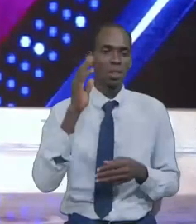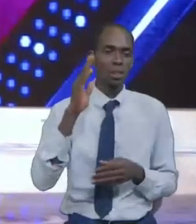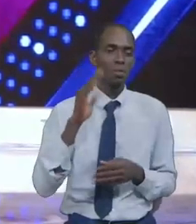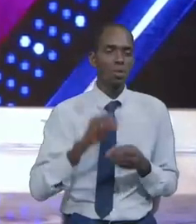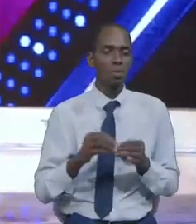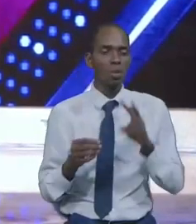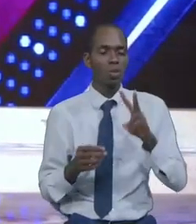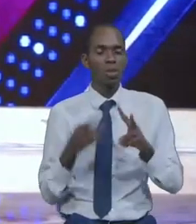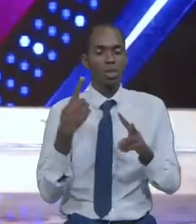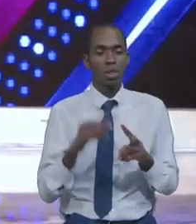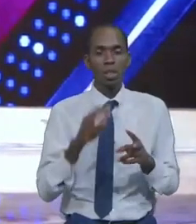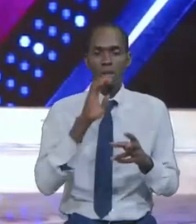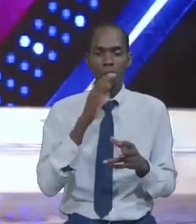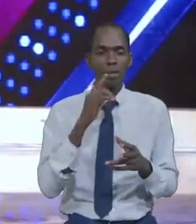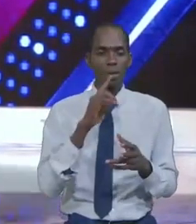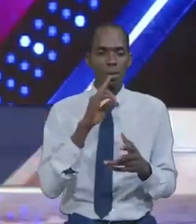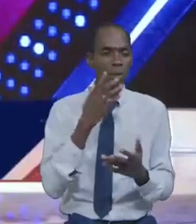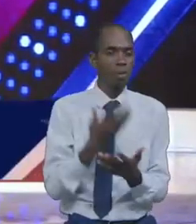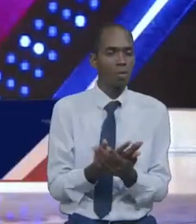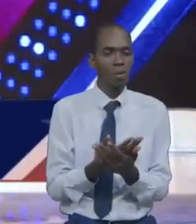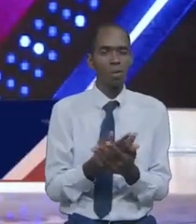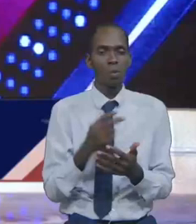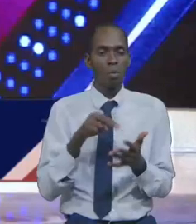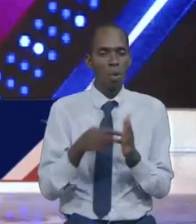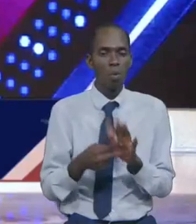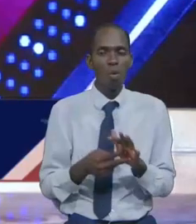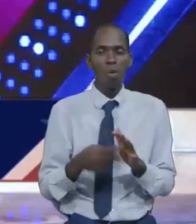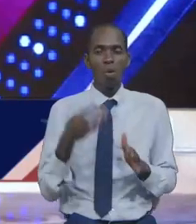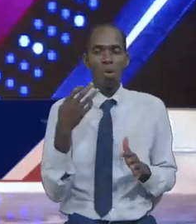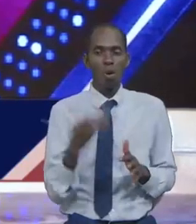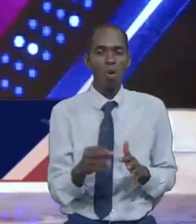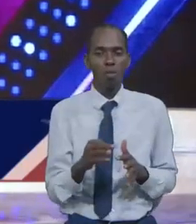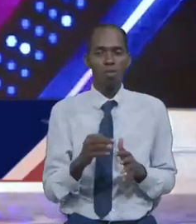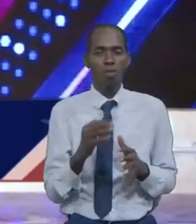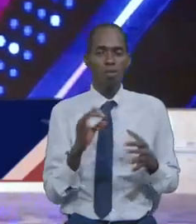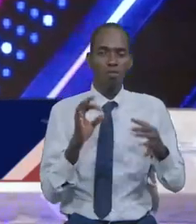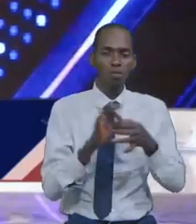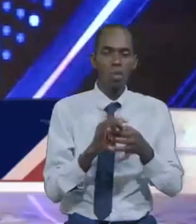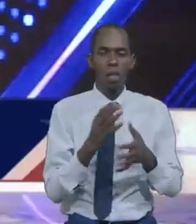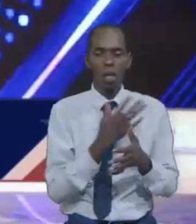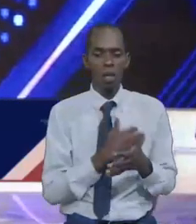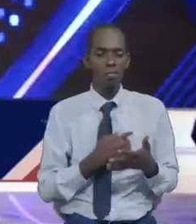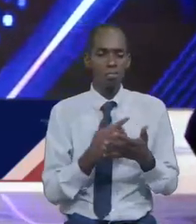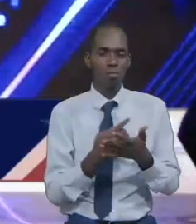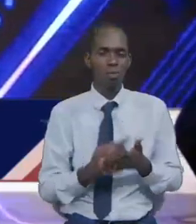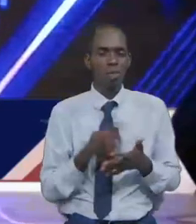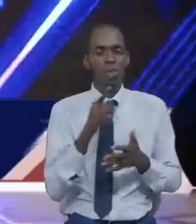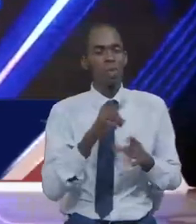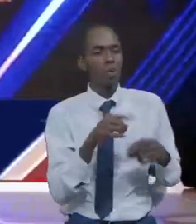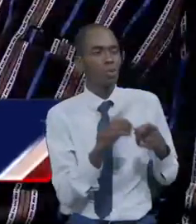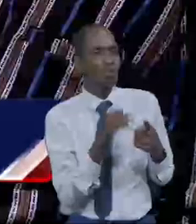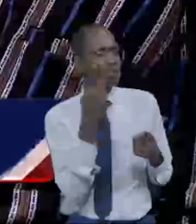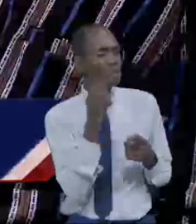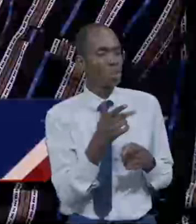voit l'objectif évident de connexion et de consultation. Il est allé voir Pierre. Pourquoi? Il est